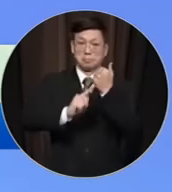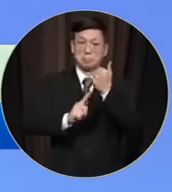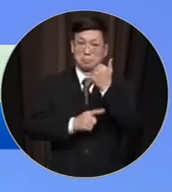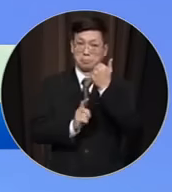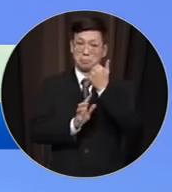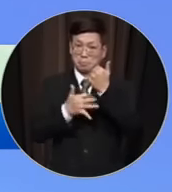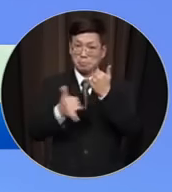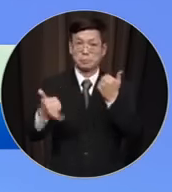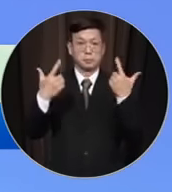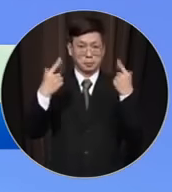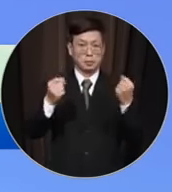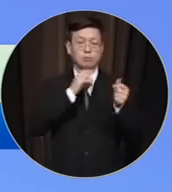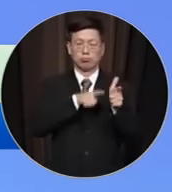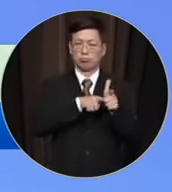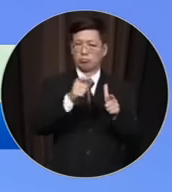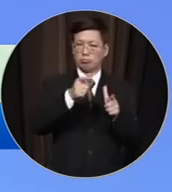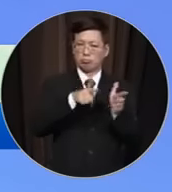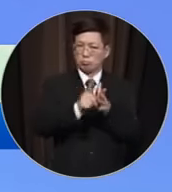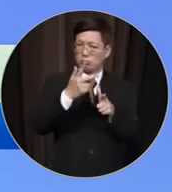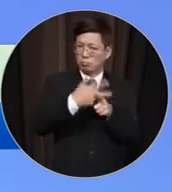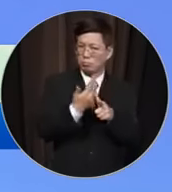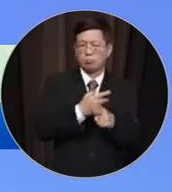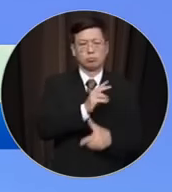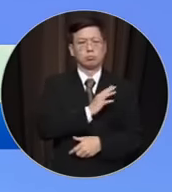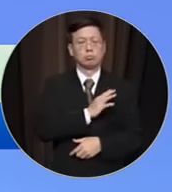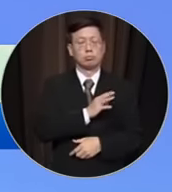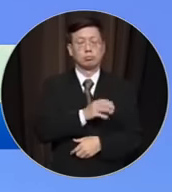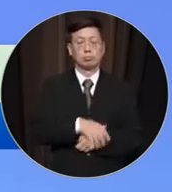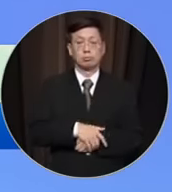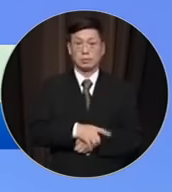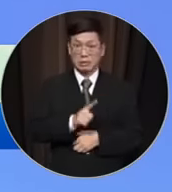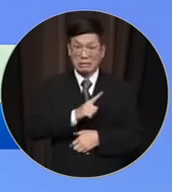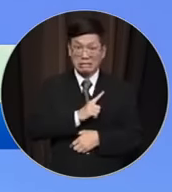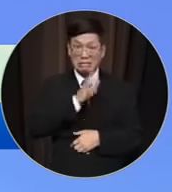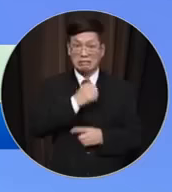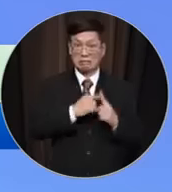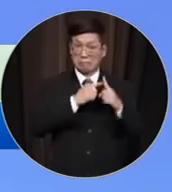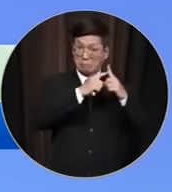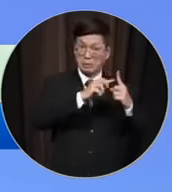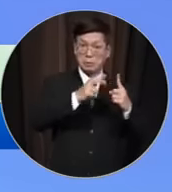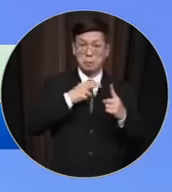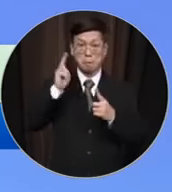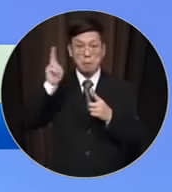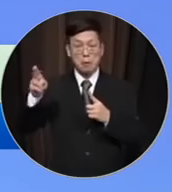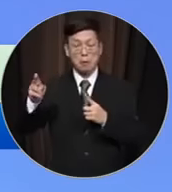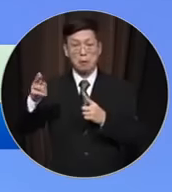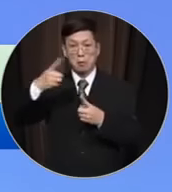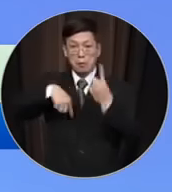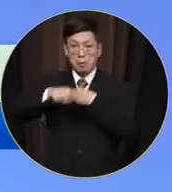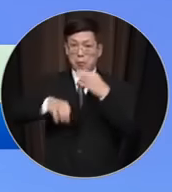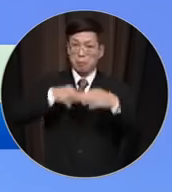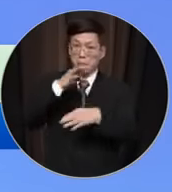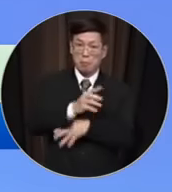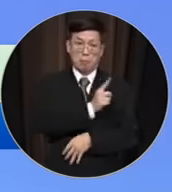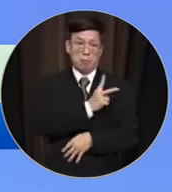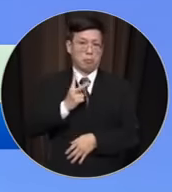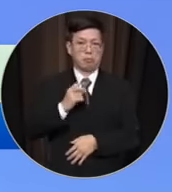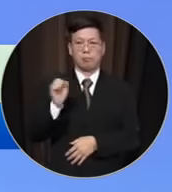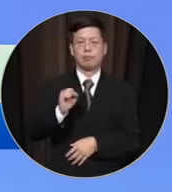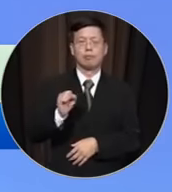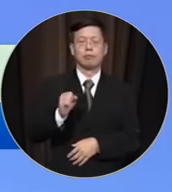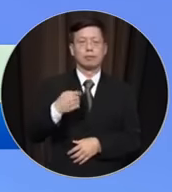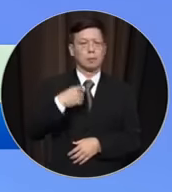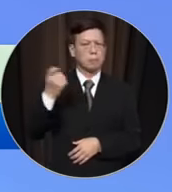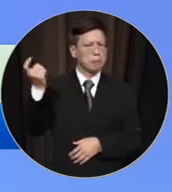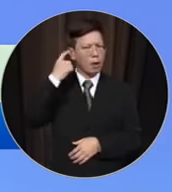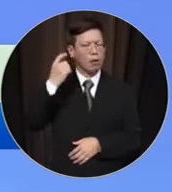实应该是专职，而且不论直接或间接，都不应该再有经营、投资、兼职的行为。 就我